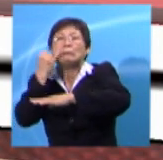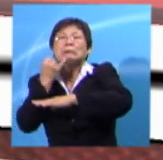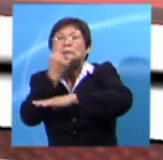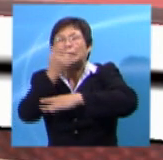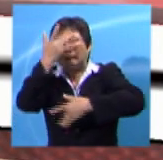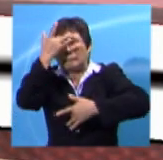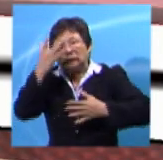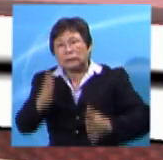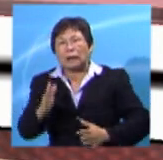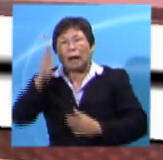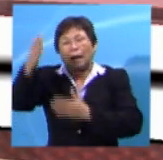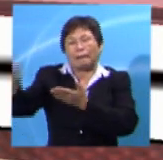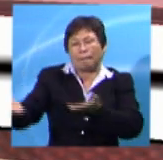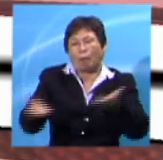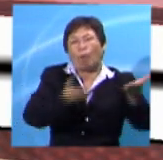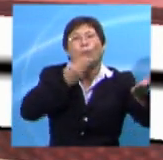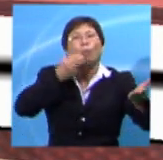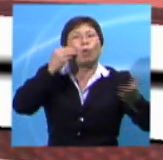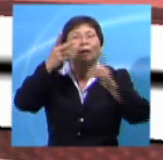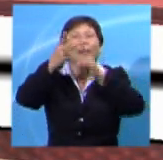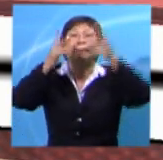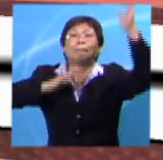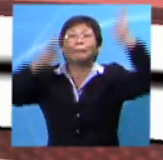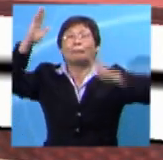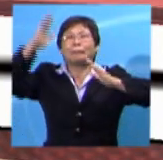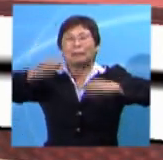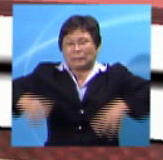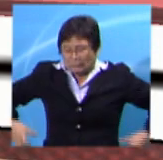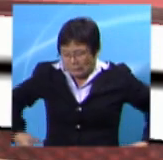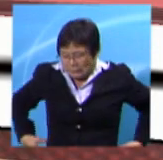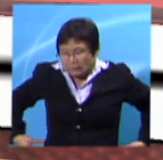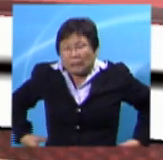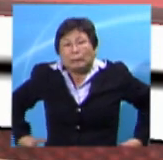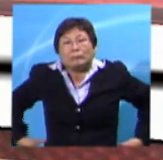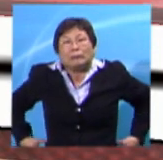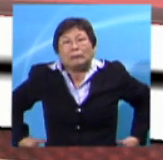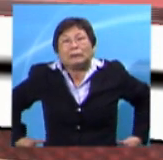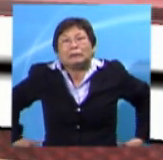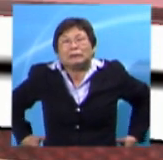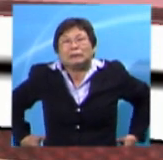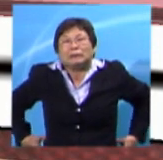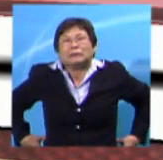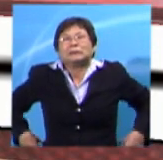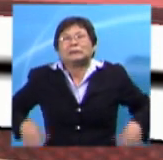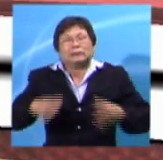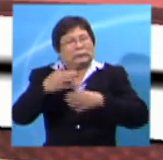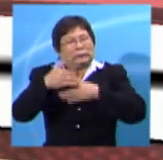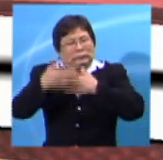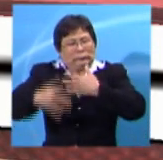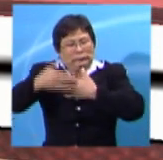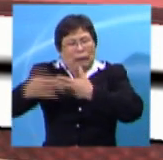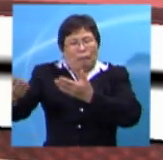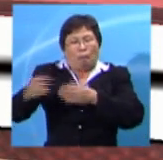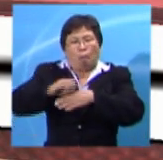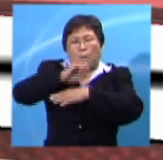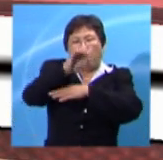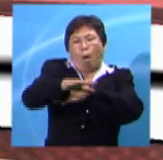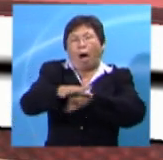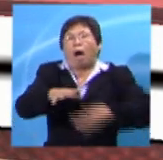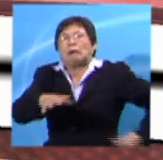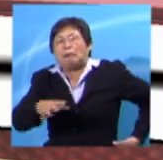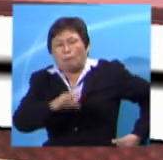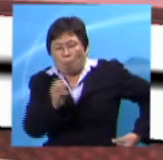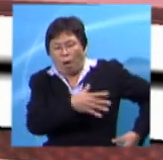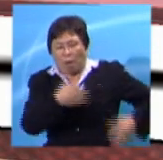pesakit yang akan dibawa pulang ke Malaysia buah pinggang kiri badir Nabil Mahrus yang cedera terpaksa dibuang manakala